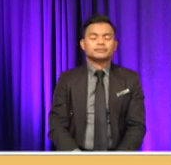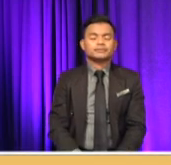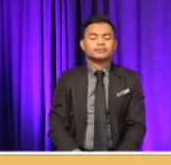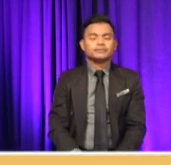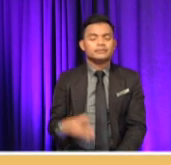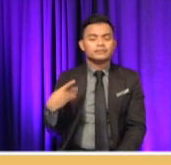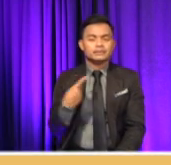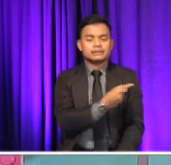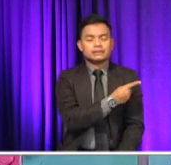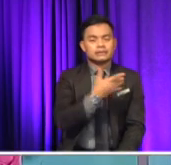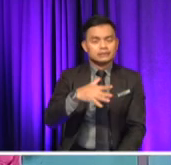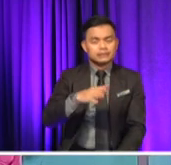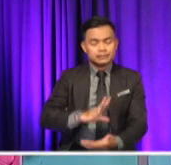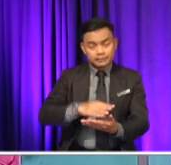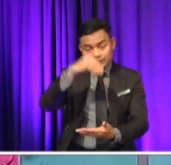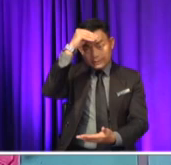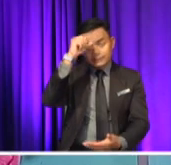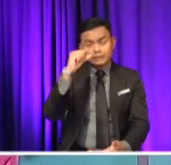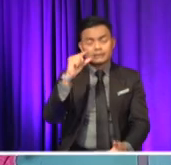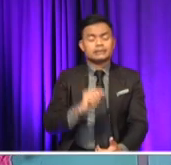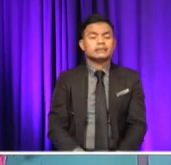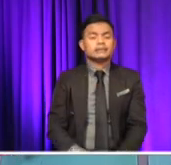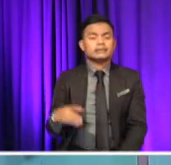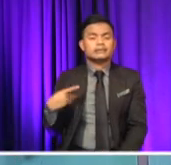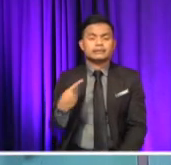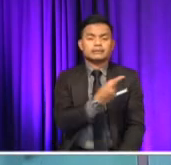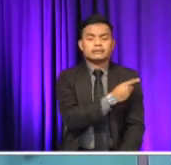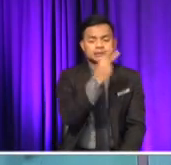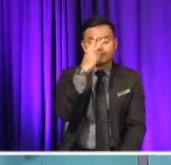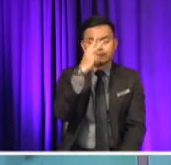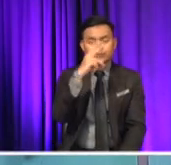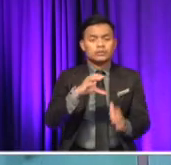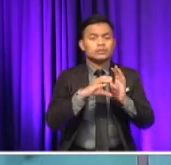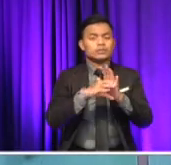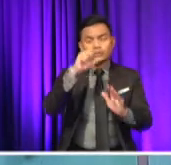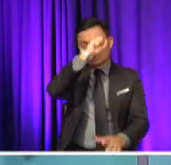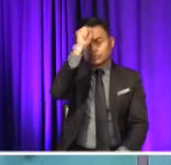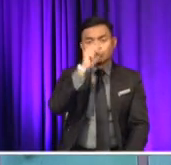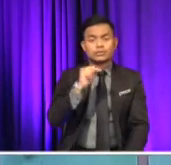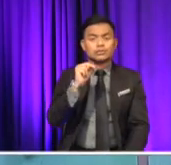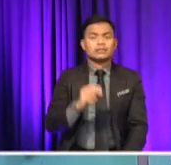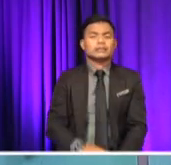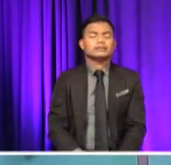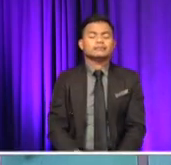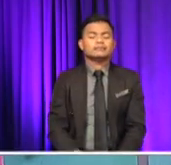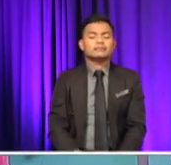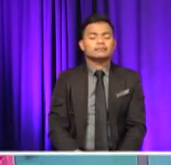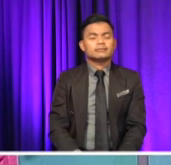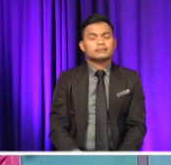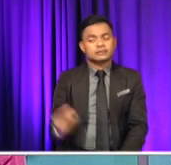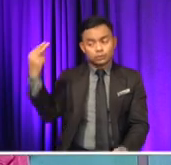sudah belajar serba sedikit oke kita tengok contoh soal dan murid-murid saya ini dengar Oke kita ulang kaji semula